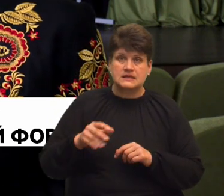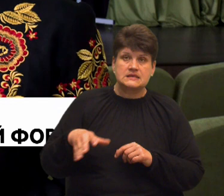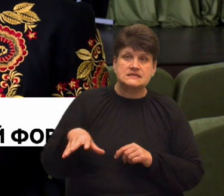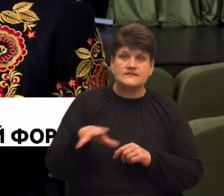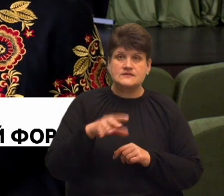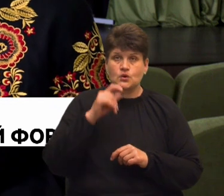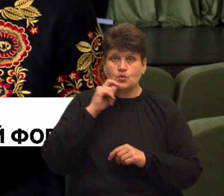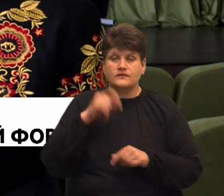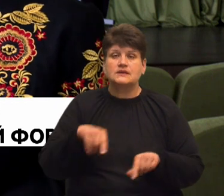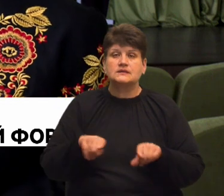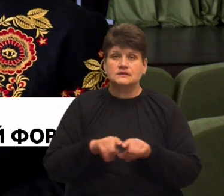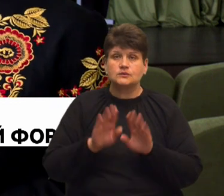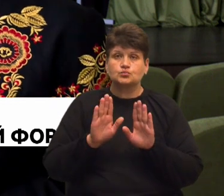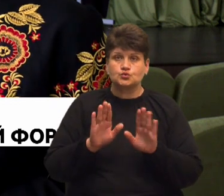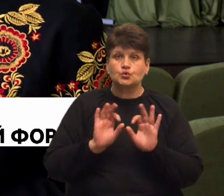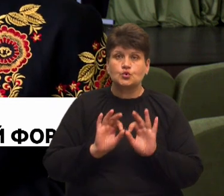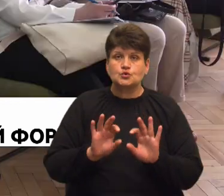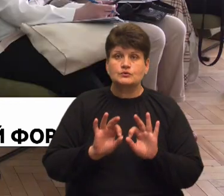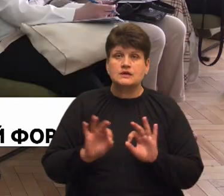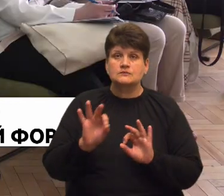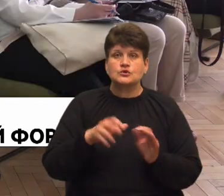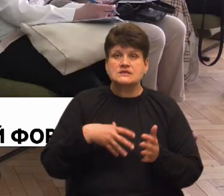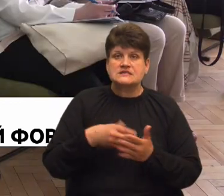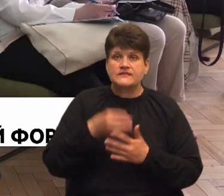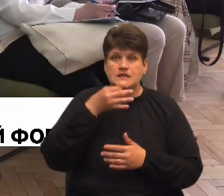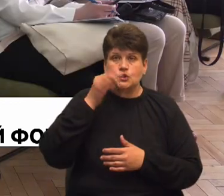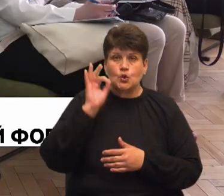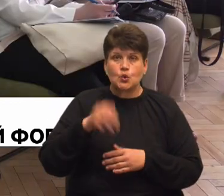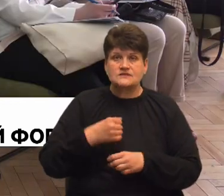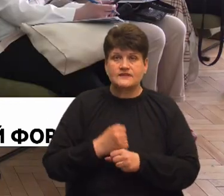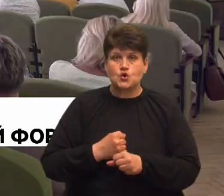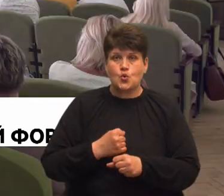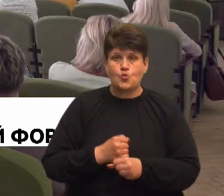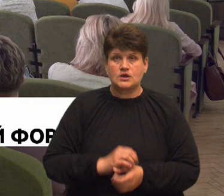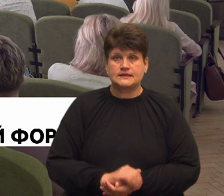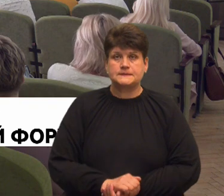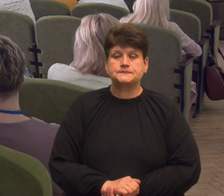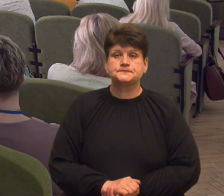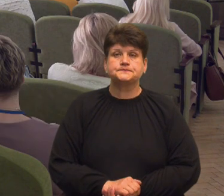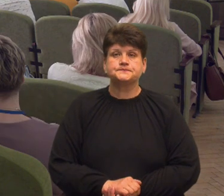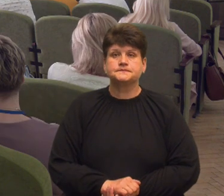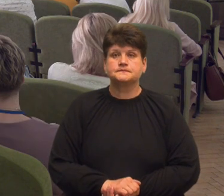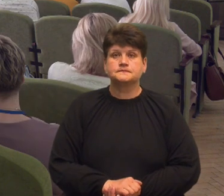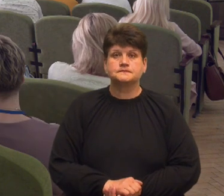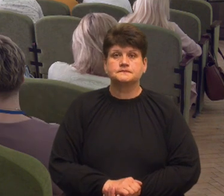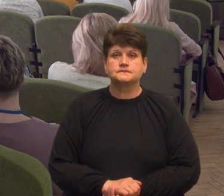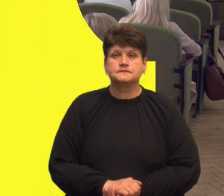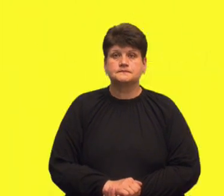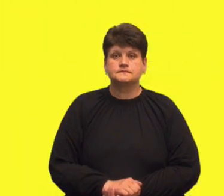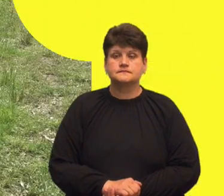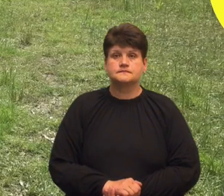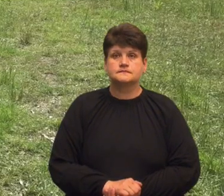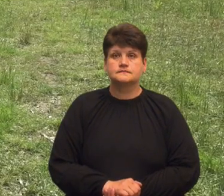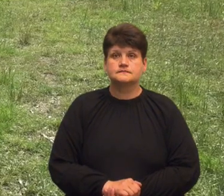Вони теж будуть розповідати про свій досвід роботи Ганна кисіль Оксана галіяш суспільні новини Тернопіль можемо